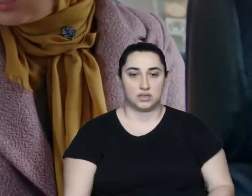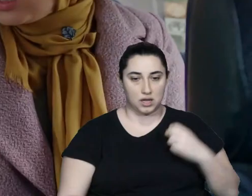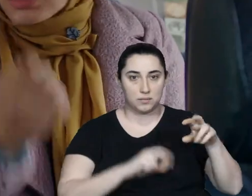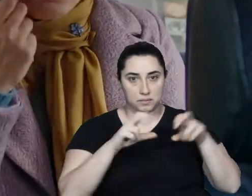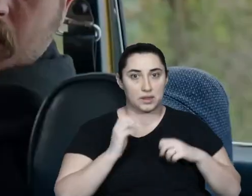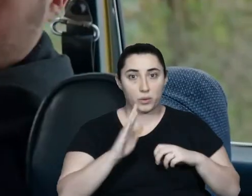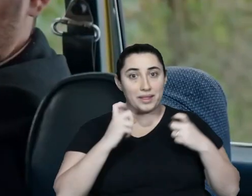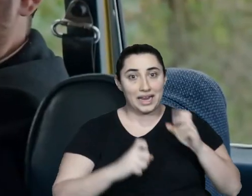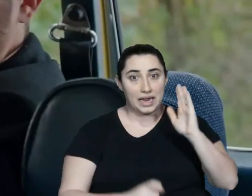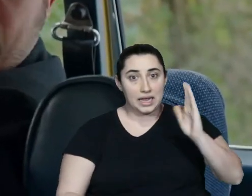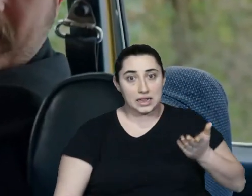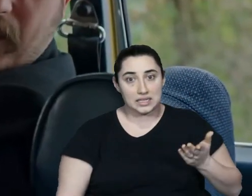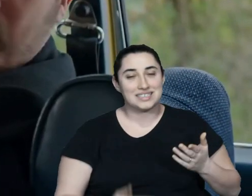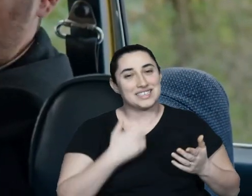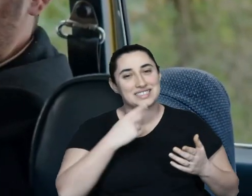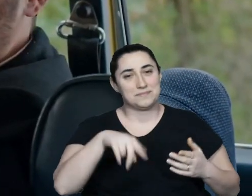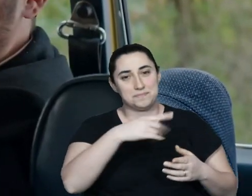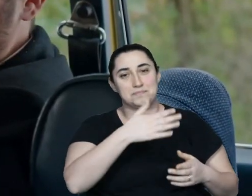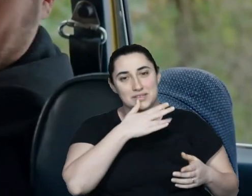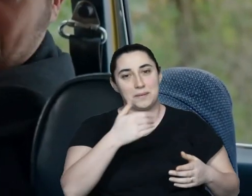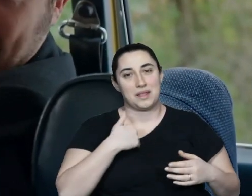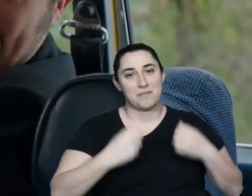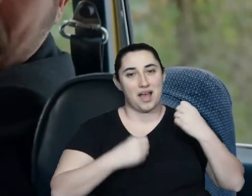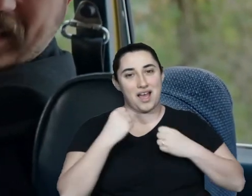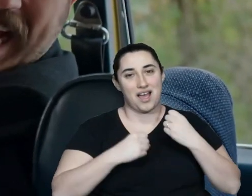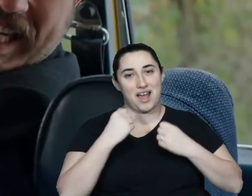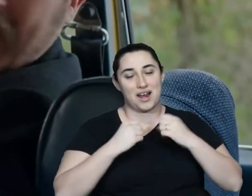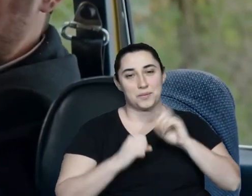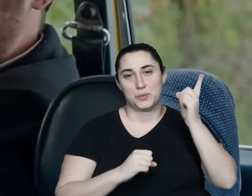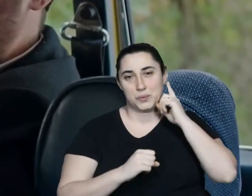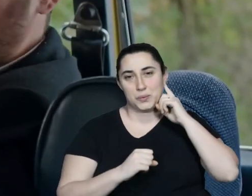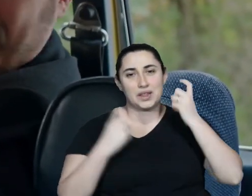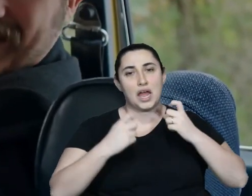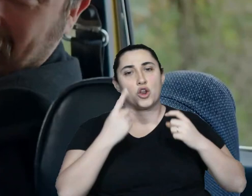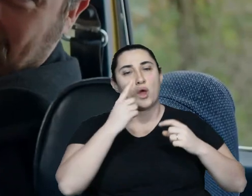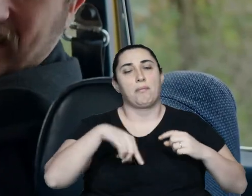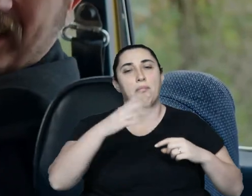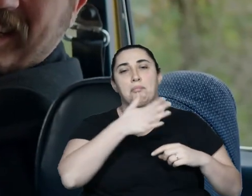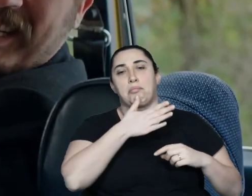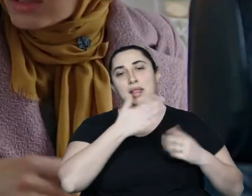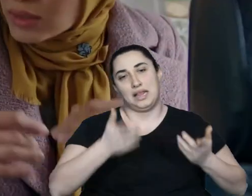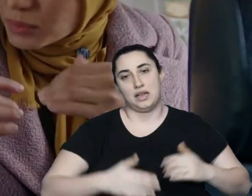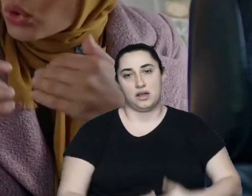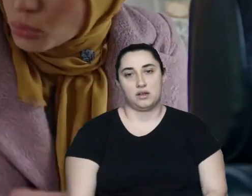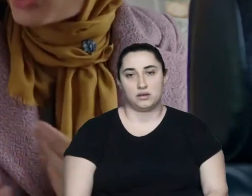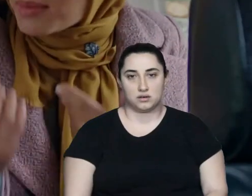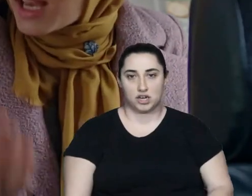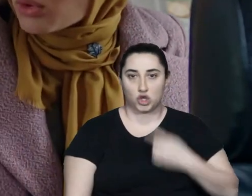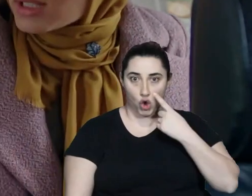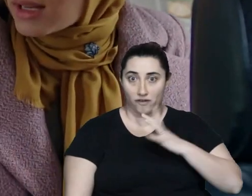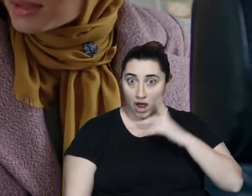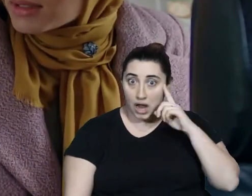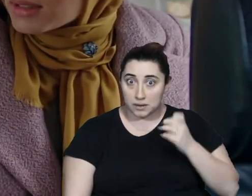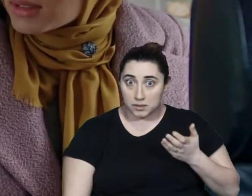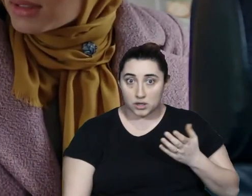Bindik, gidiyoruz da nereye gidiyoruz? Kızlar biliyorsunuz ki benim arabam bir alameti harika. Nerede görseler tanırlar şekli. Görmüşler mi